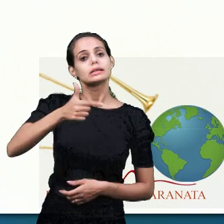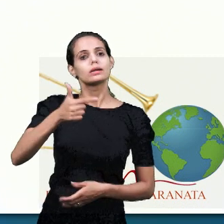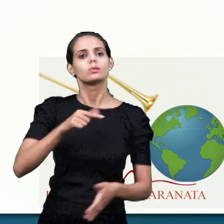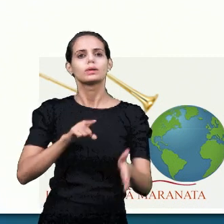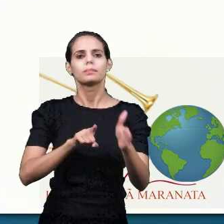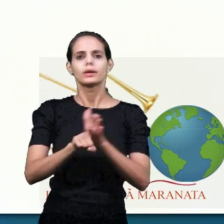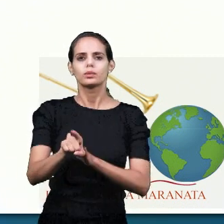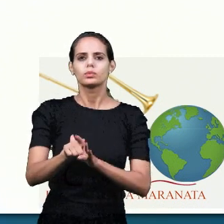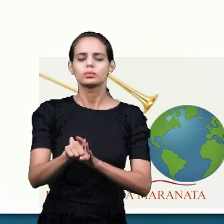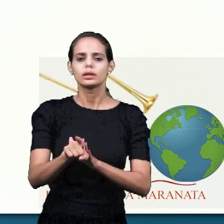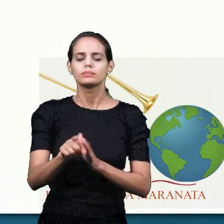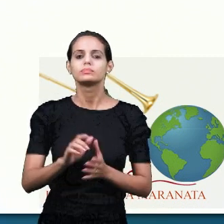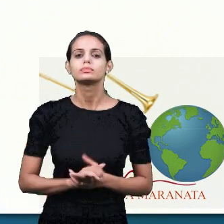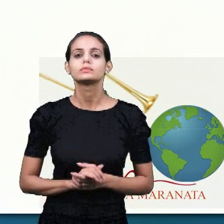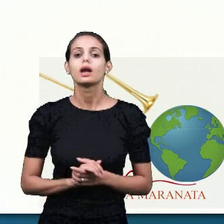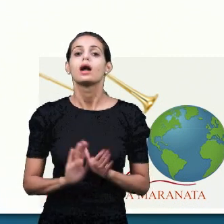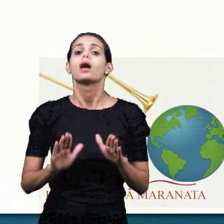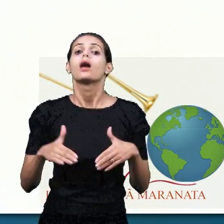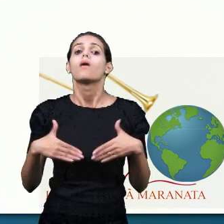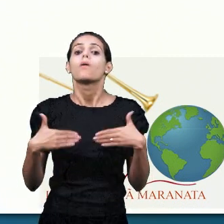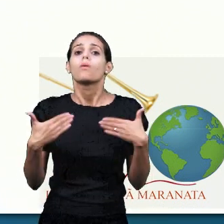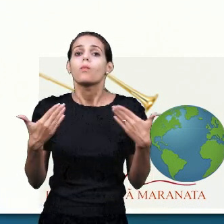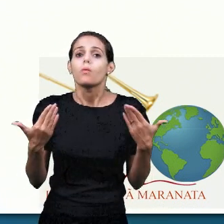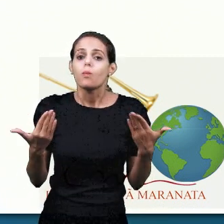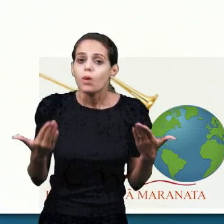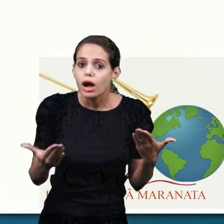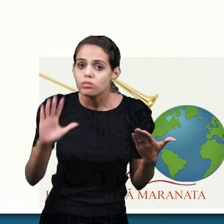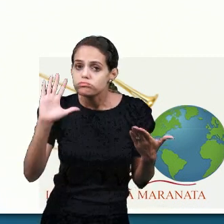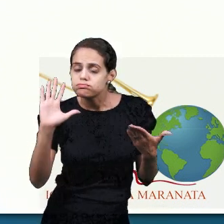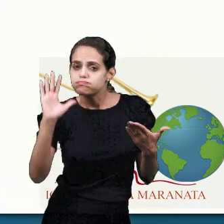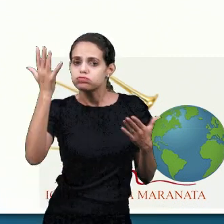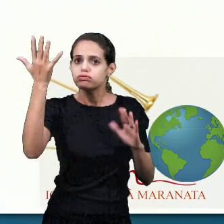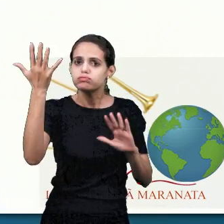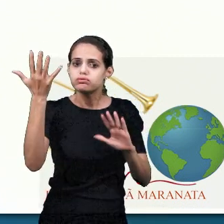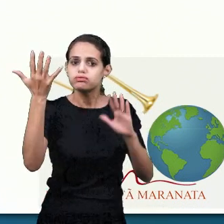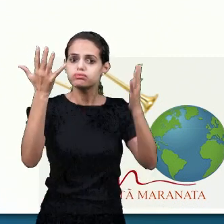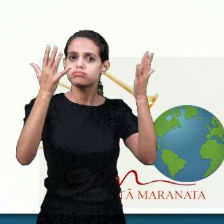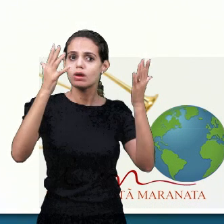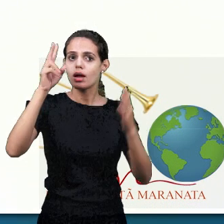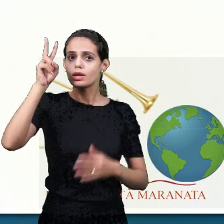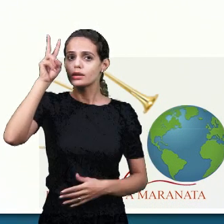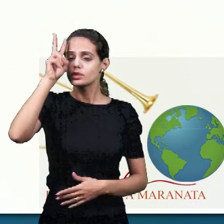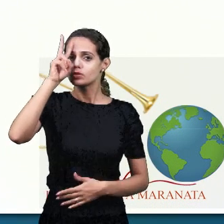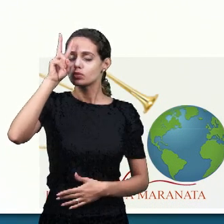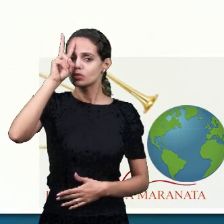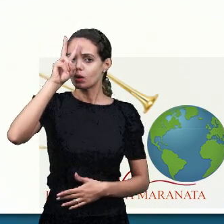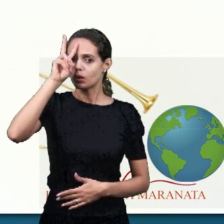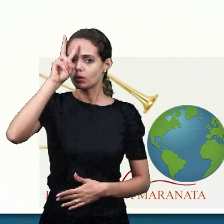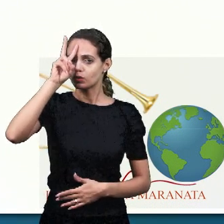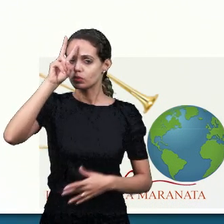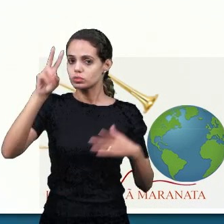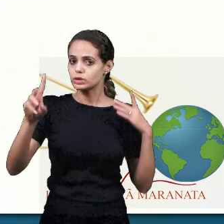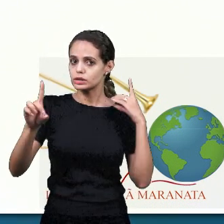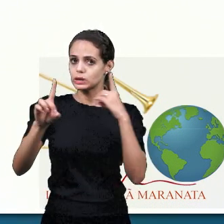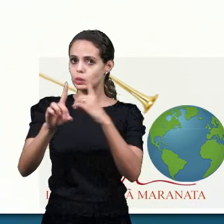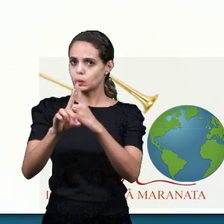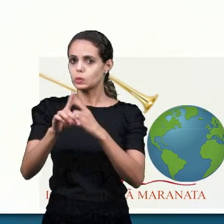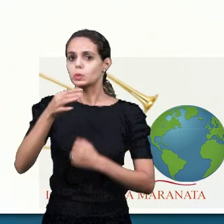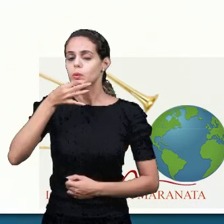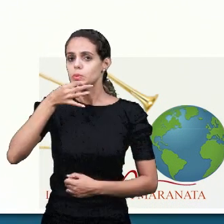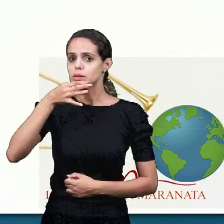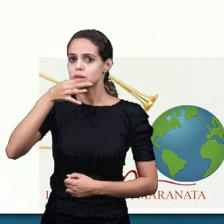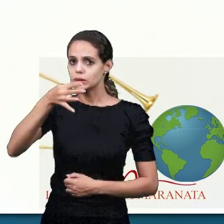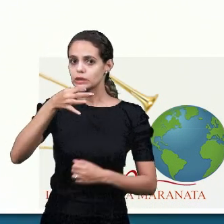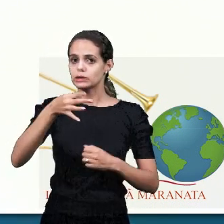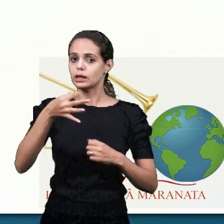historiques de cette rencontre? Citez les numéros des versets qui incluent ces faits